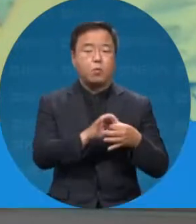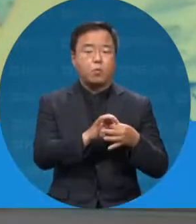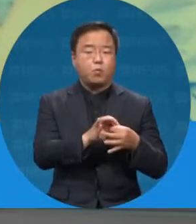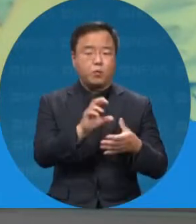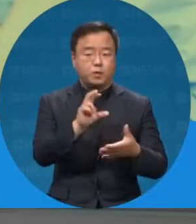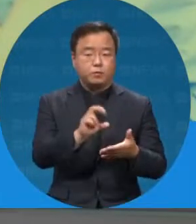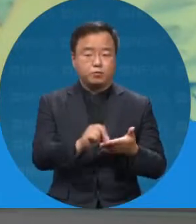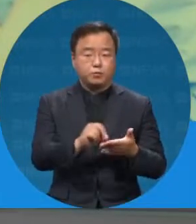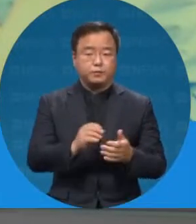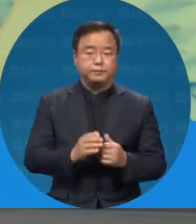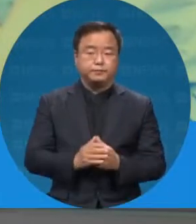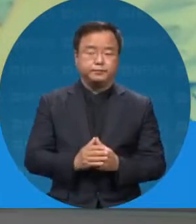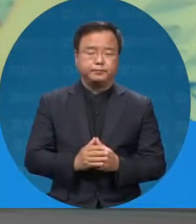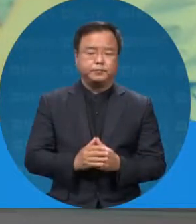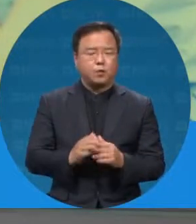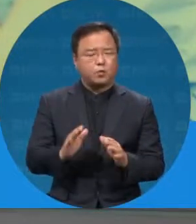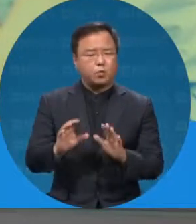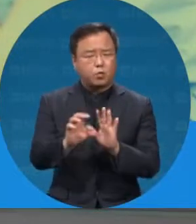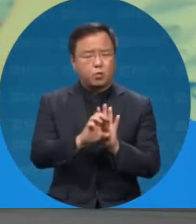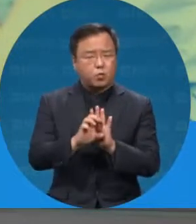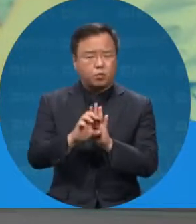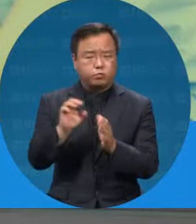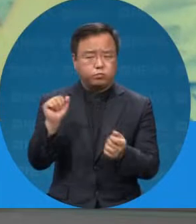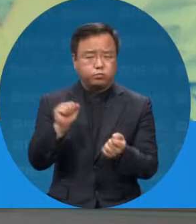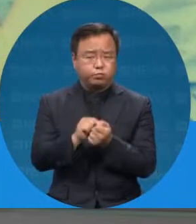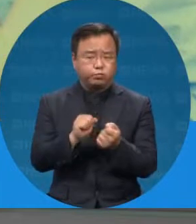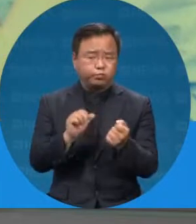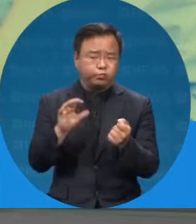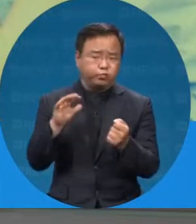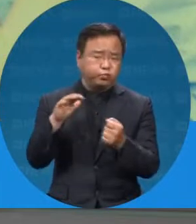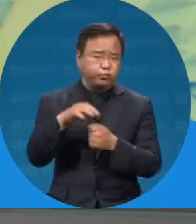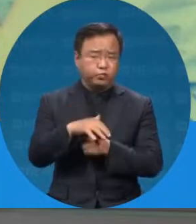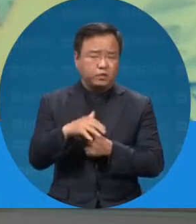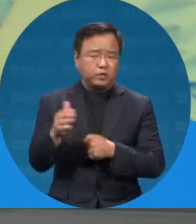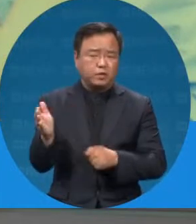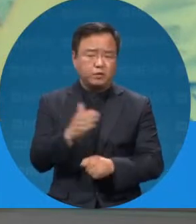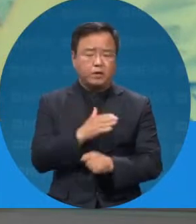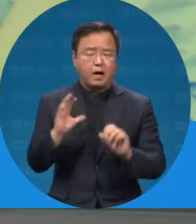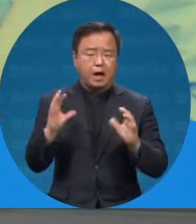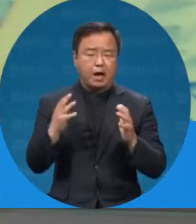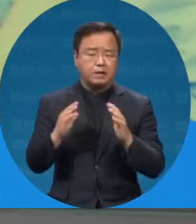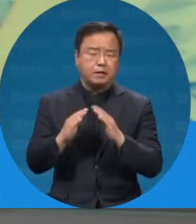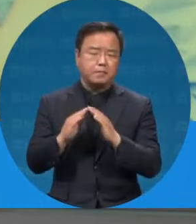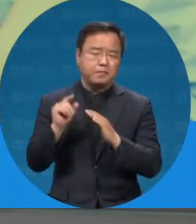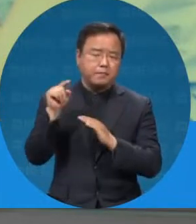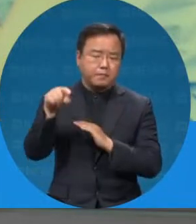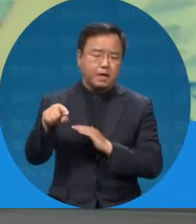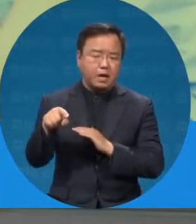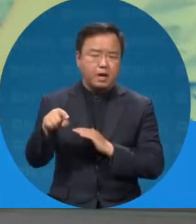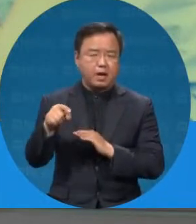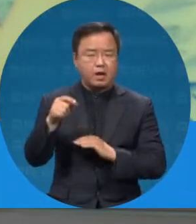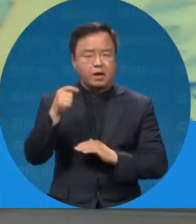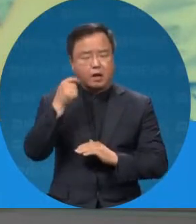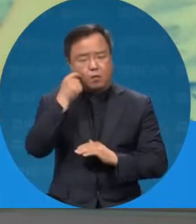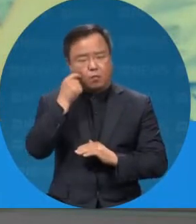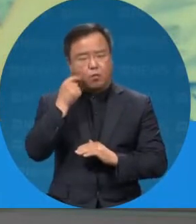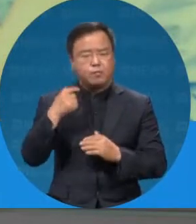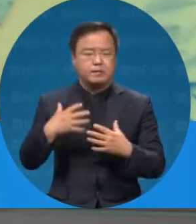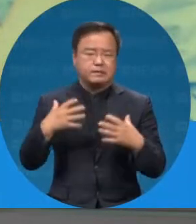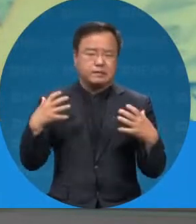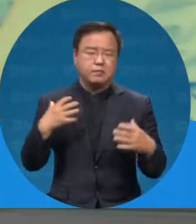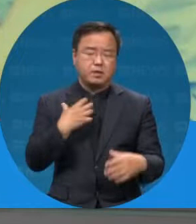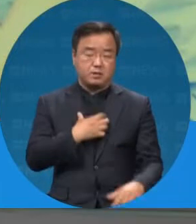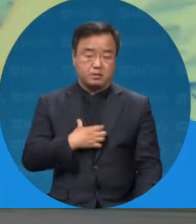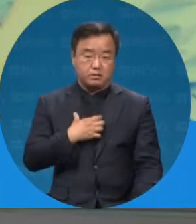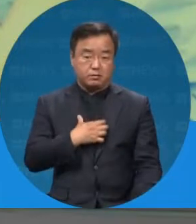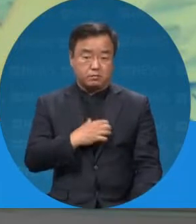요즘 우리 아이들 밖에 잘 나가지 못하다보니 운동량이 줄었습니다 이러다 살찌게 따 부모님 걱정이 많았는데 실제로